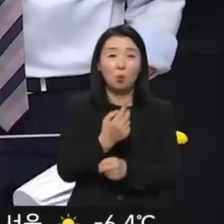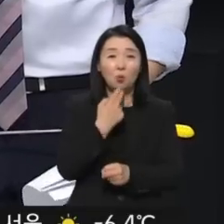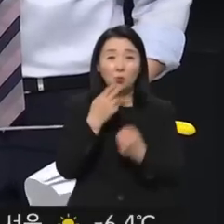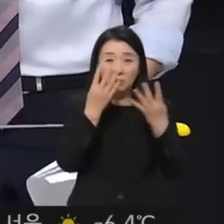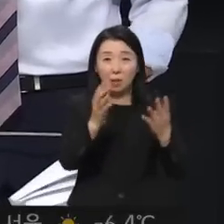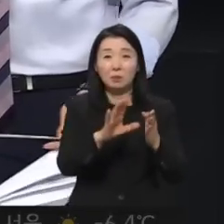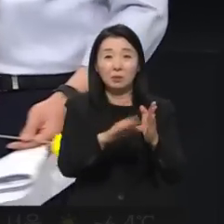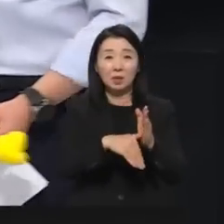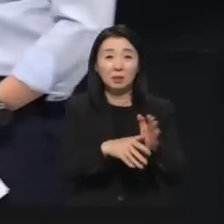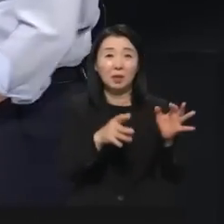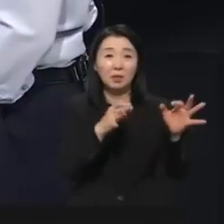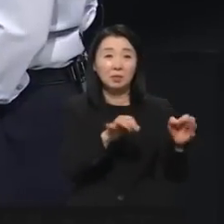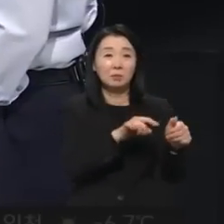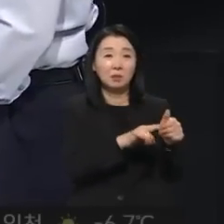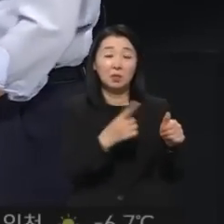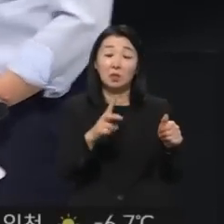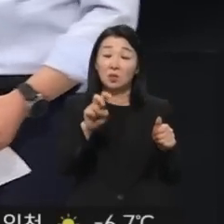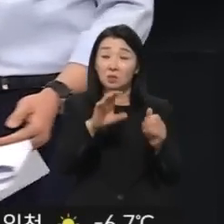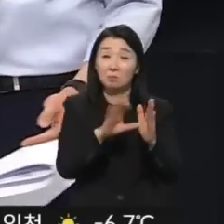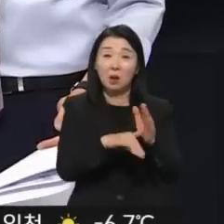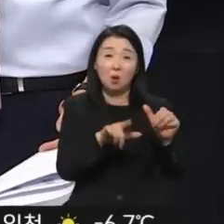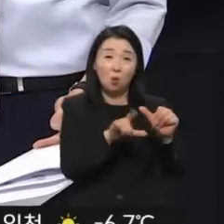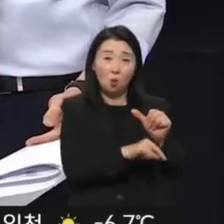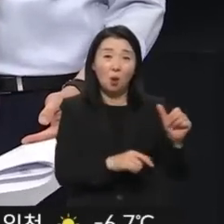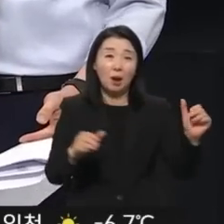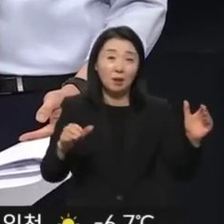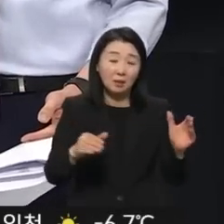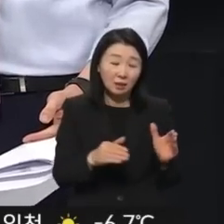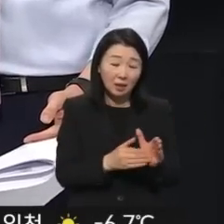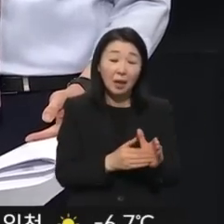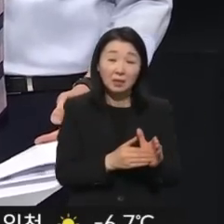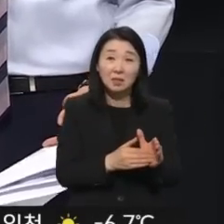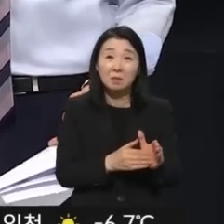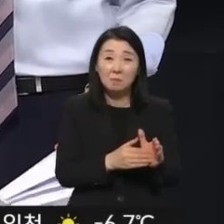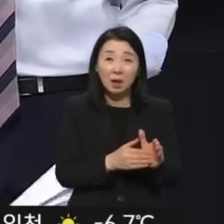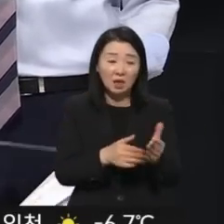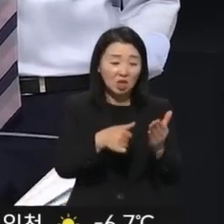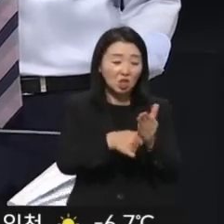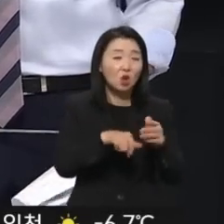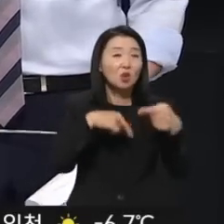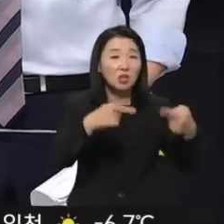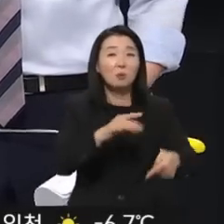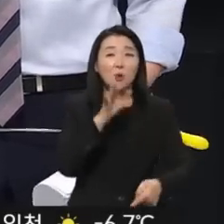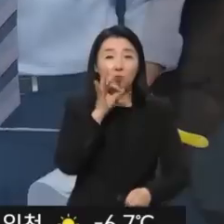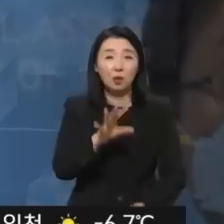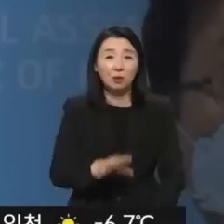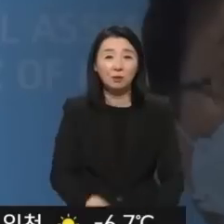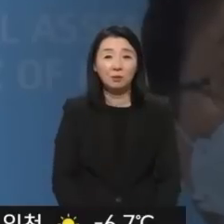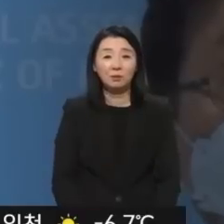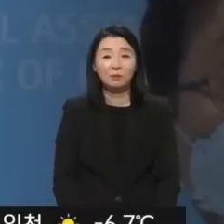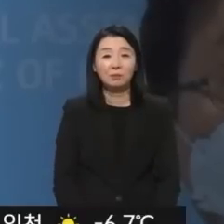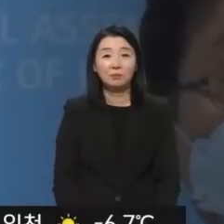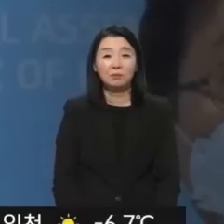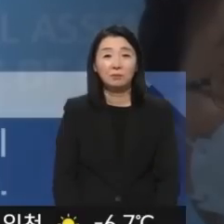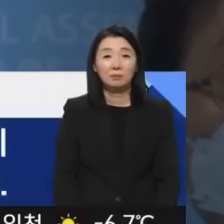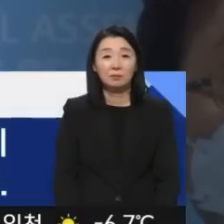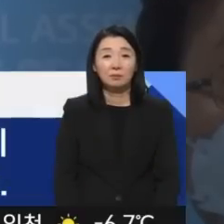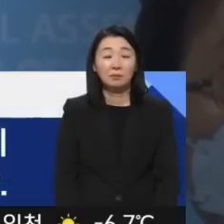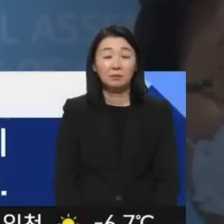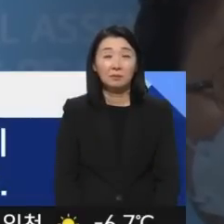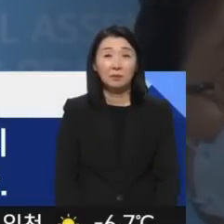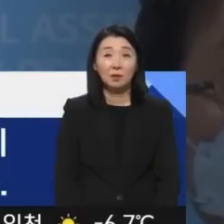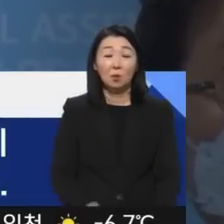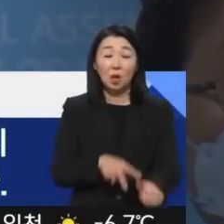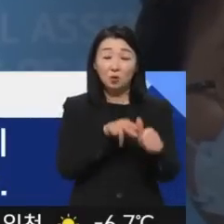전 지사는 2028년 5월까지는 이 피선거권이 제한되기 때문입니다. 예, 피선거권이 회복되지